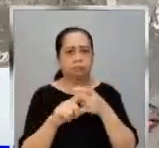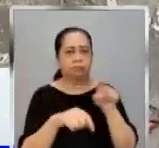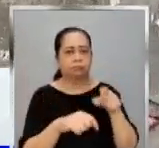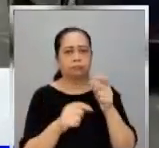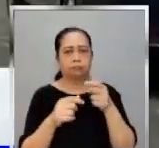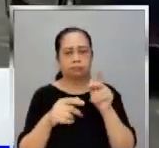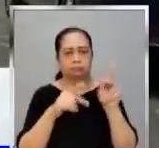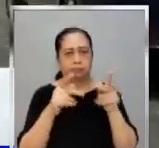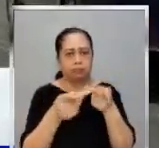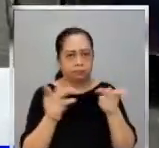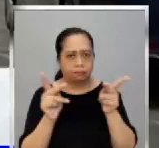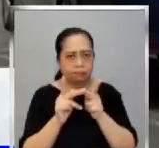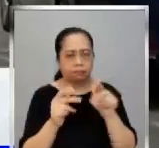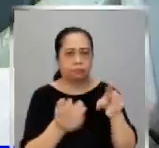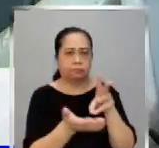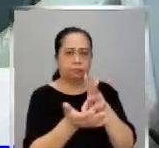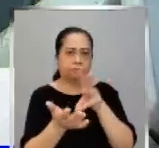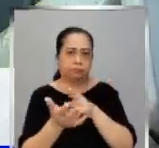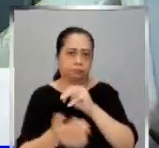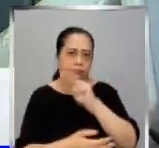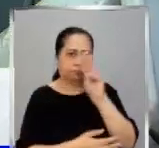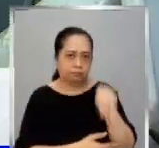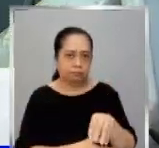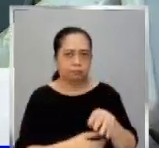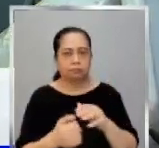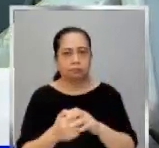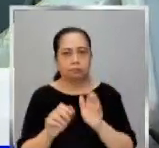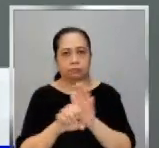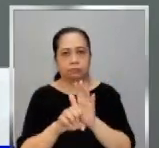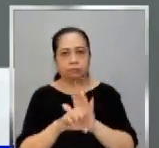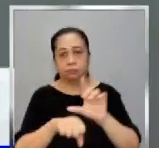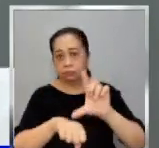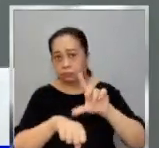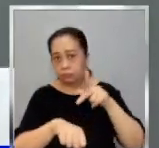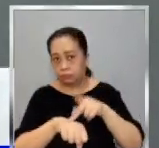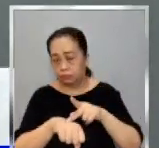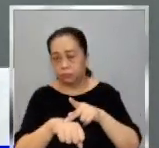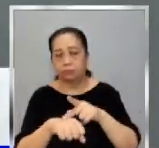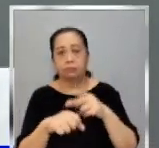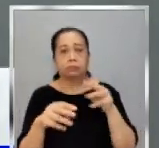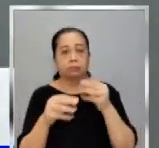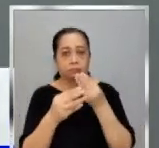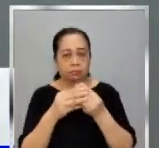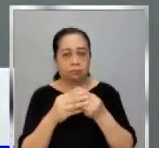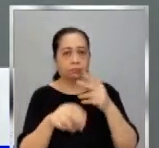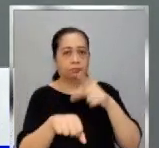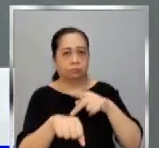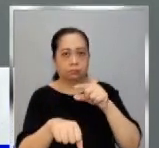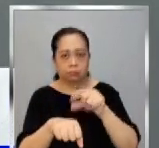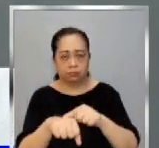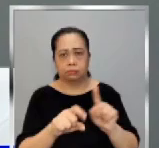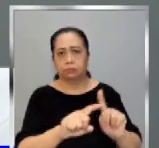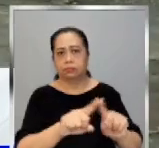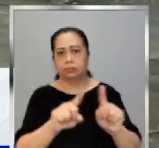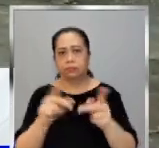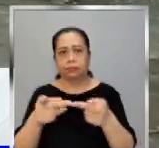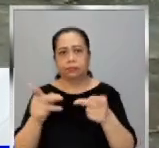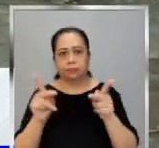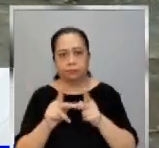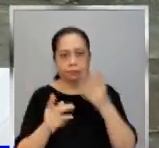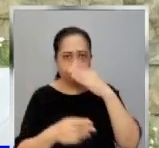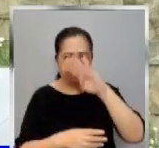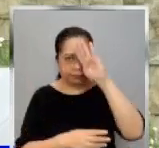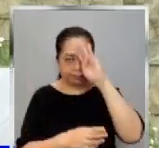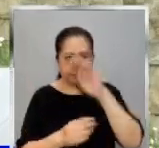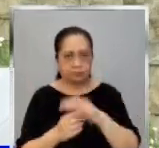nila sa ilang bahagi ng Metro Manila, gaya sa Las Piñas, Muntinlupa, Parañaque at iba pang lugar sa Cavite. Mas